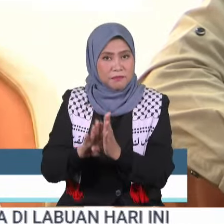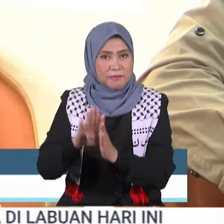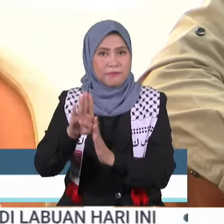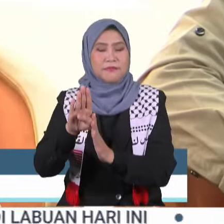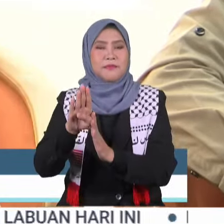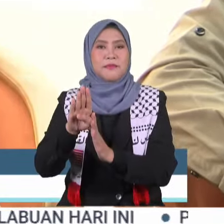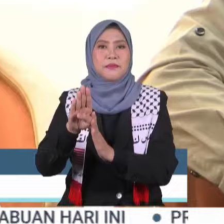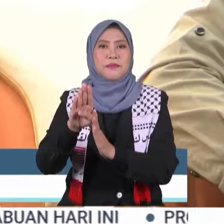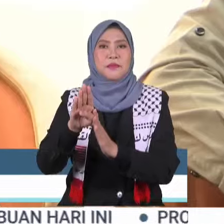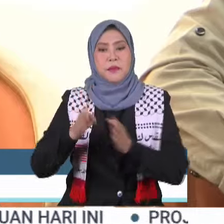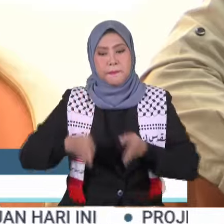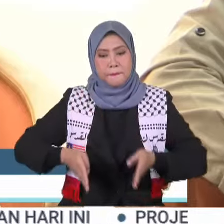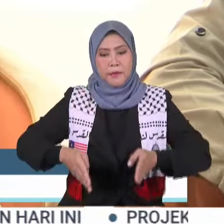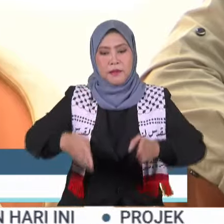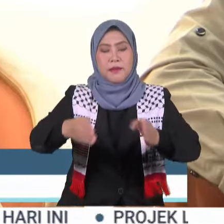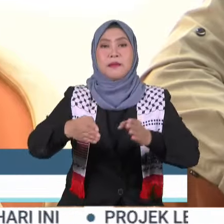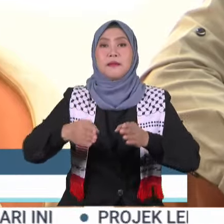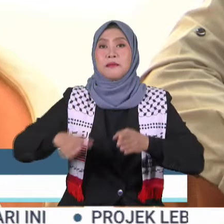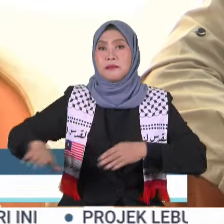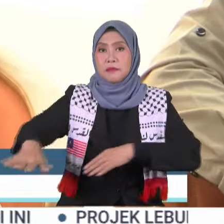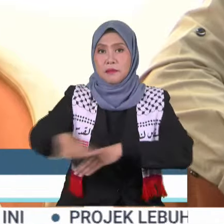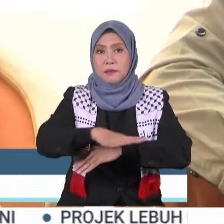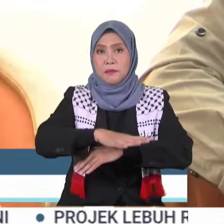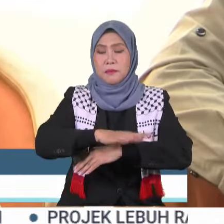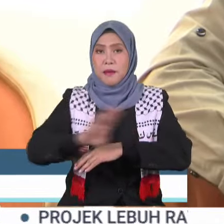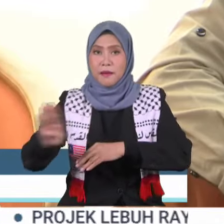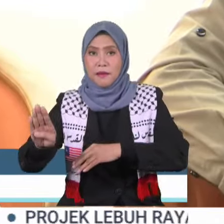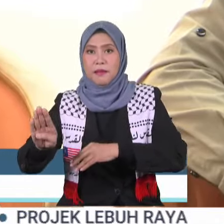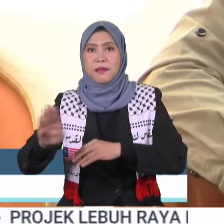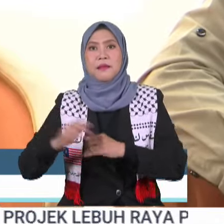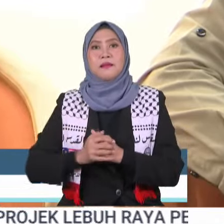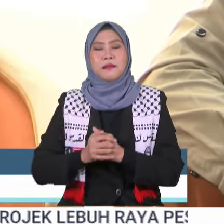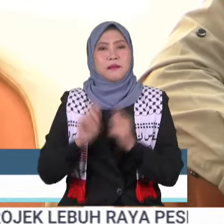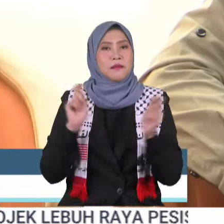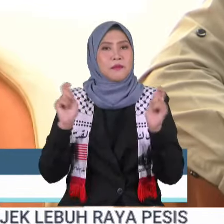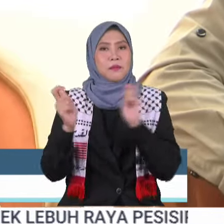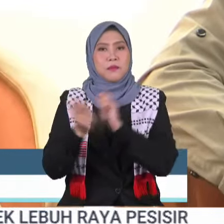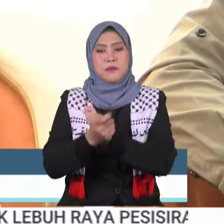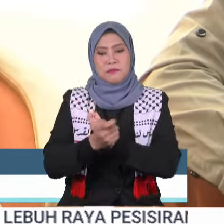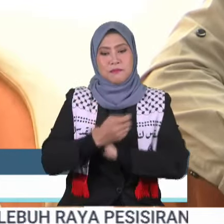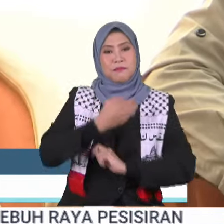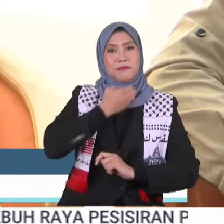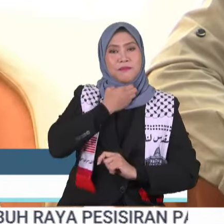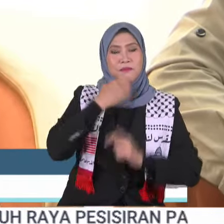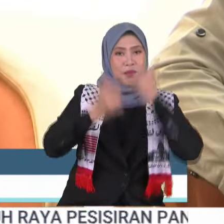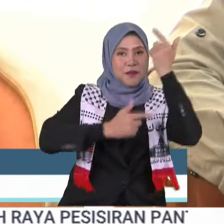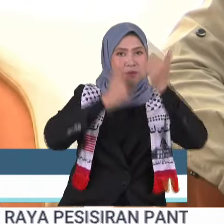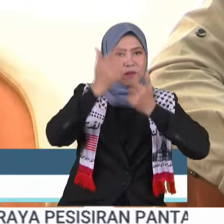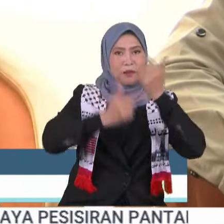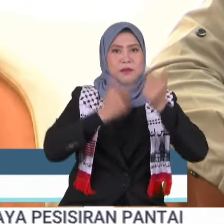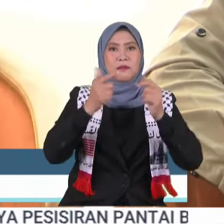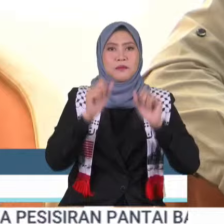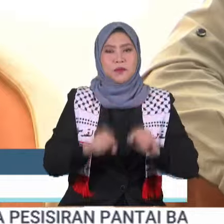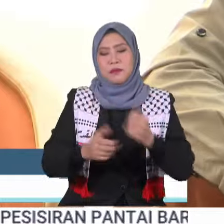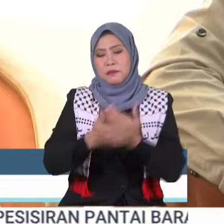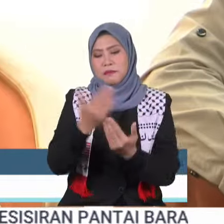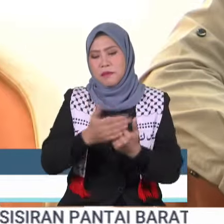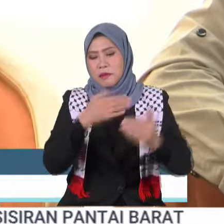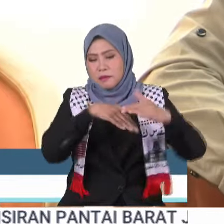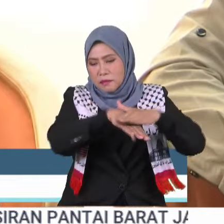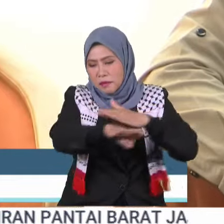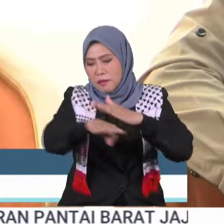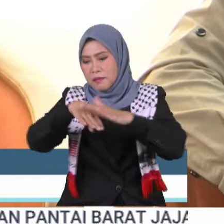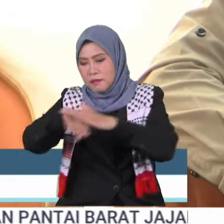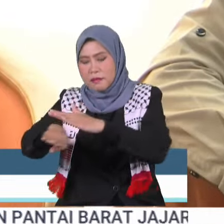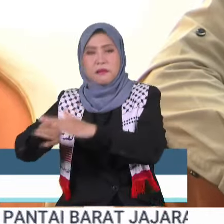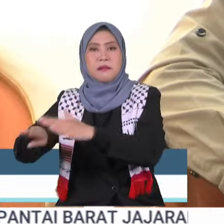di sepanjang jajaran Pantai Barat selain mengubah landscape pelancongan Perak dengan memudahkan akses